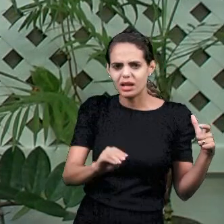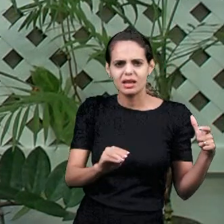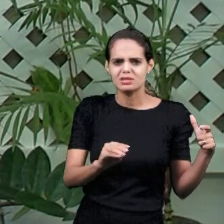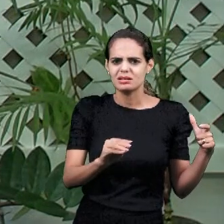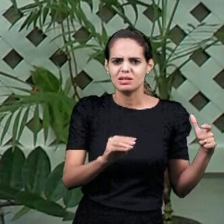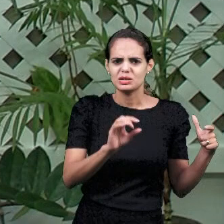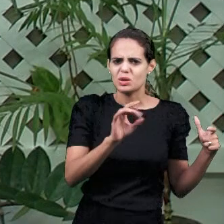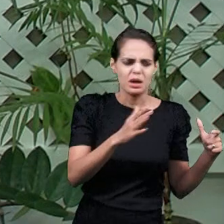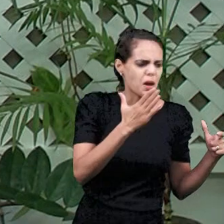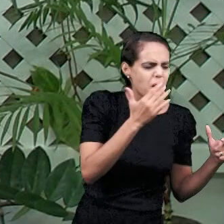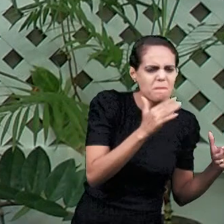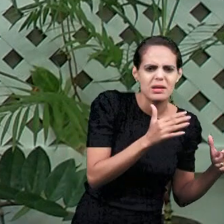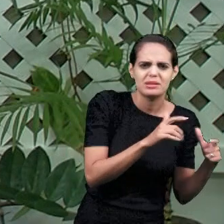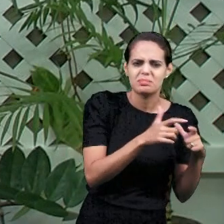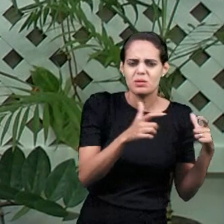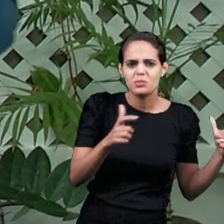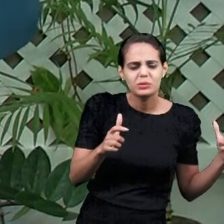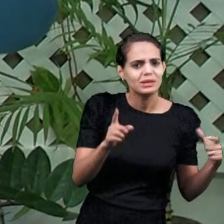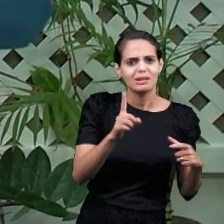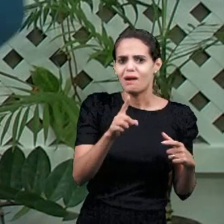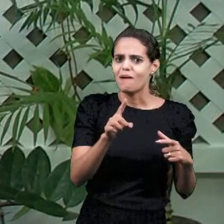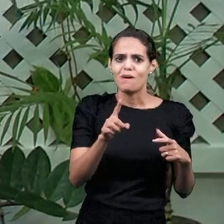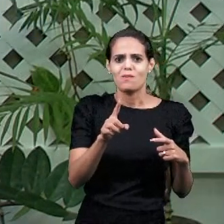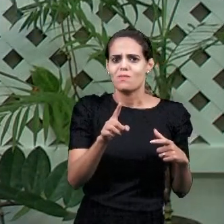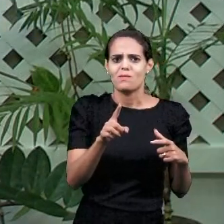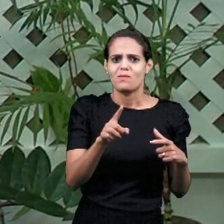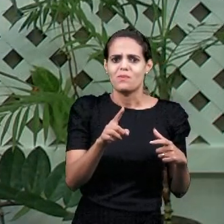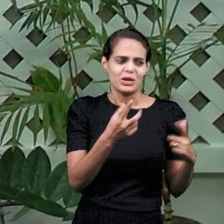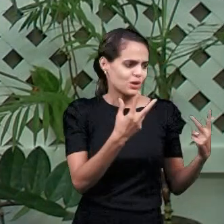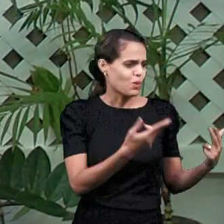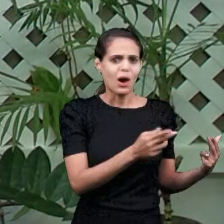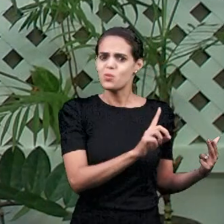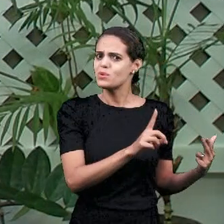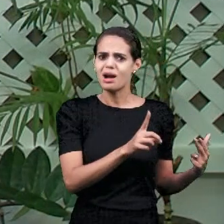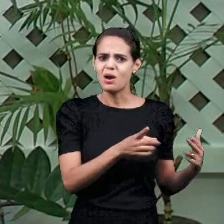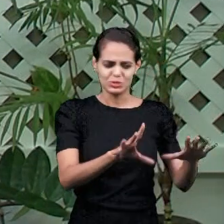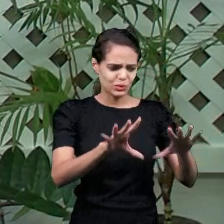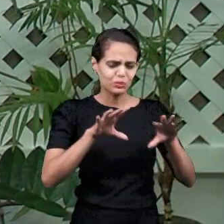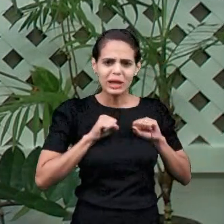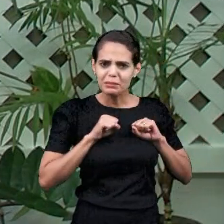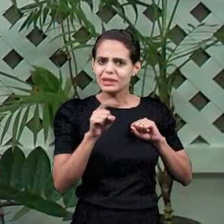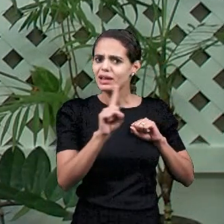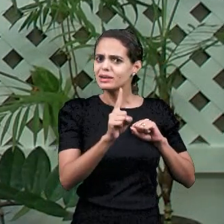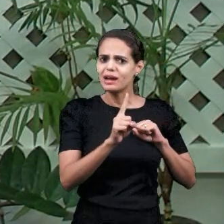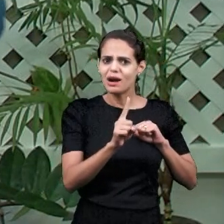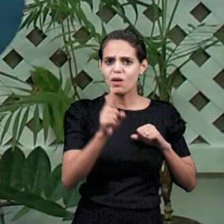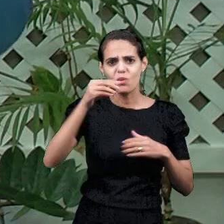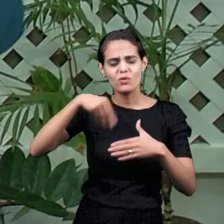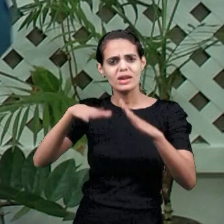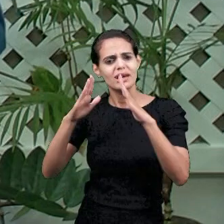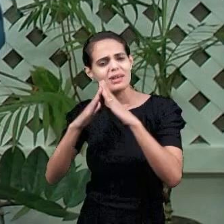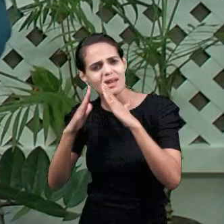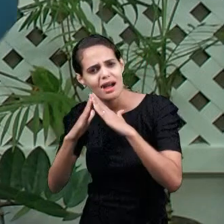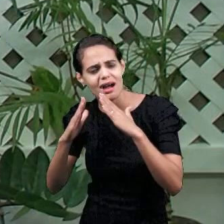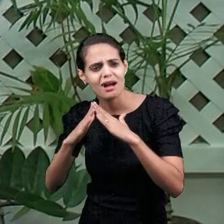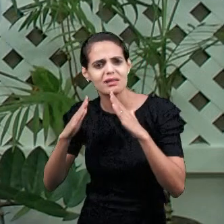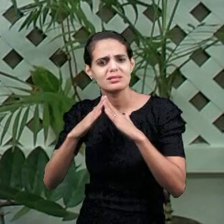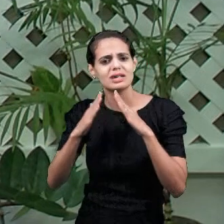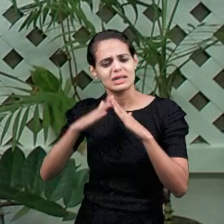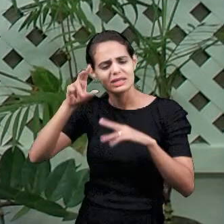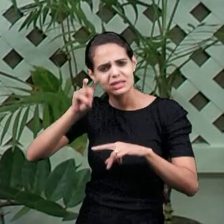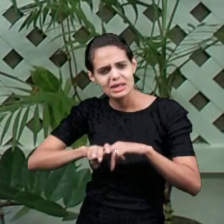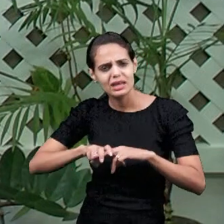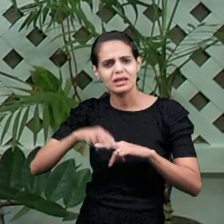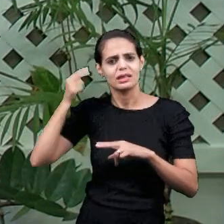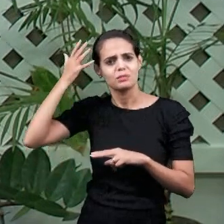physiquement. Ne faites pas cela. Assistez depuis votre maison. Prenez note, participez des réunions. C'est pour cela que